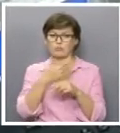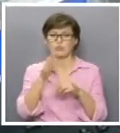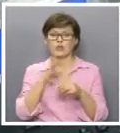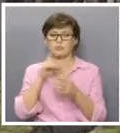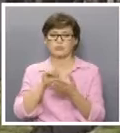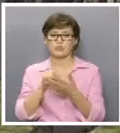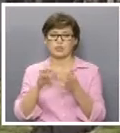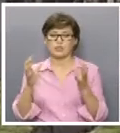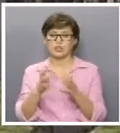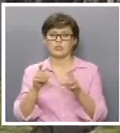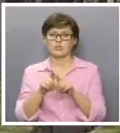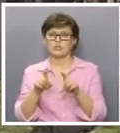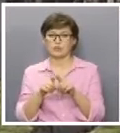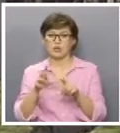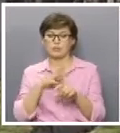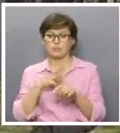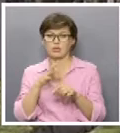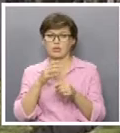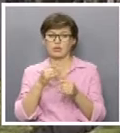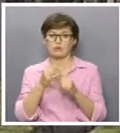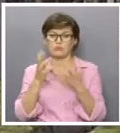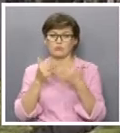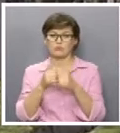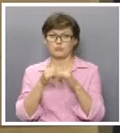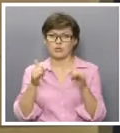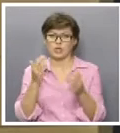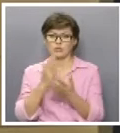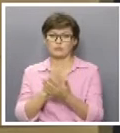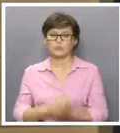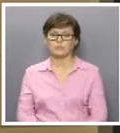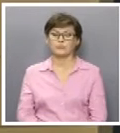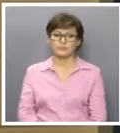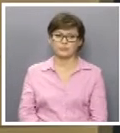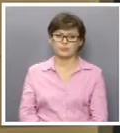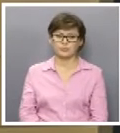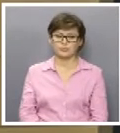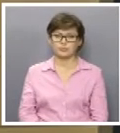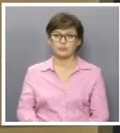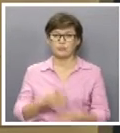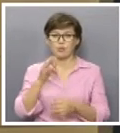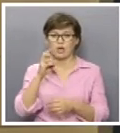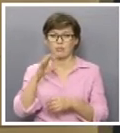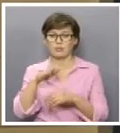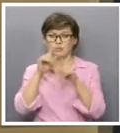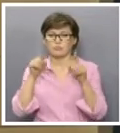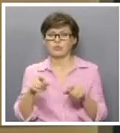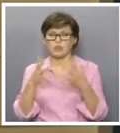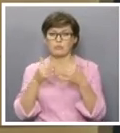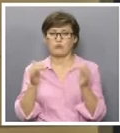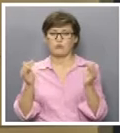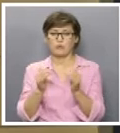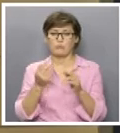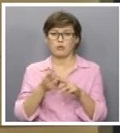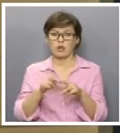қатар міндетті сақтандыру секторында да сыйақылар өсімі байқалады. Bankomat желісінің саны қысқара түсті. Жыл басынан